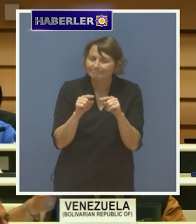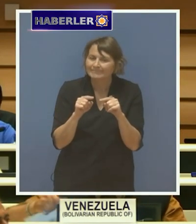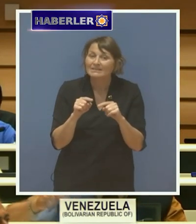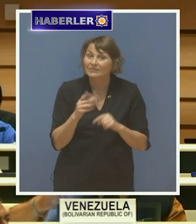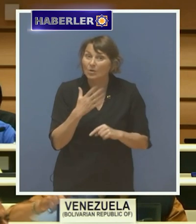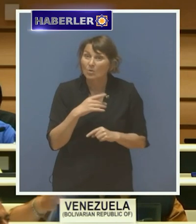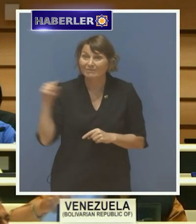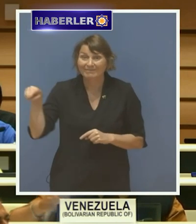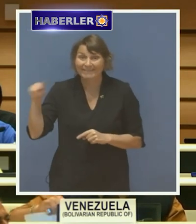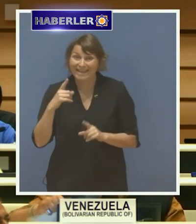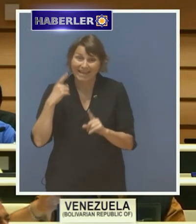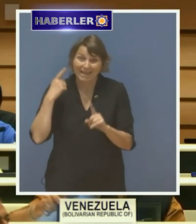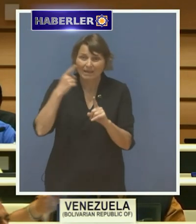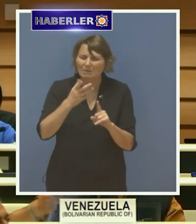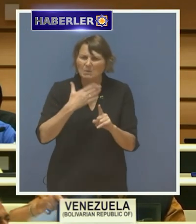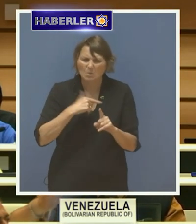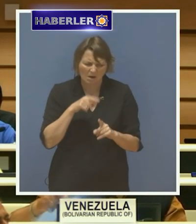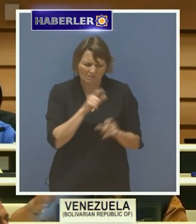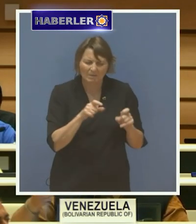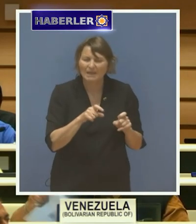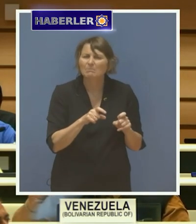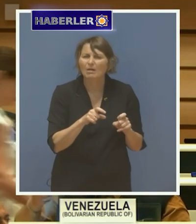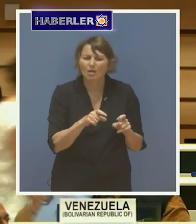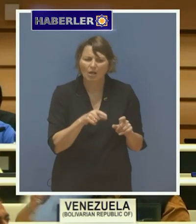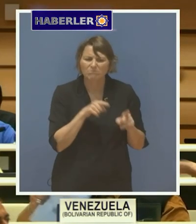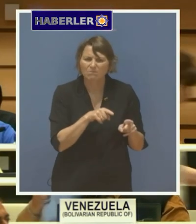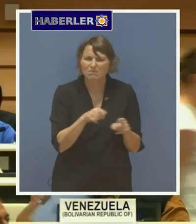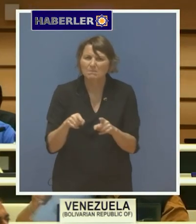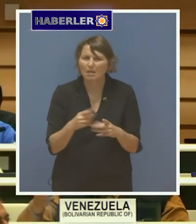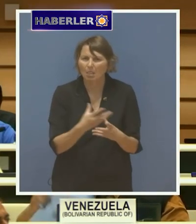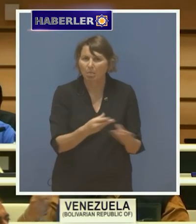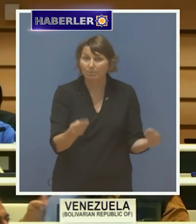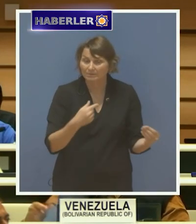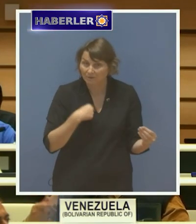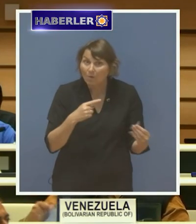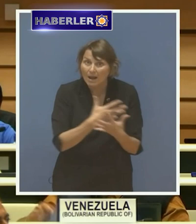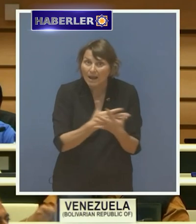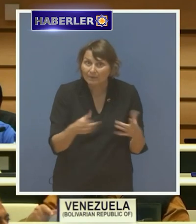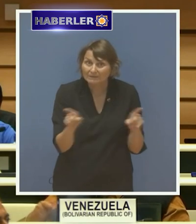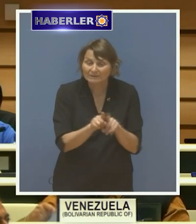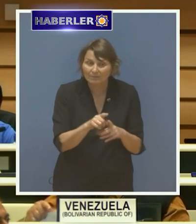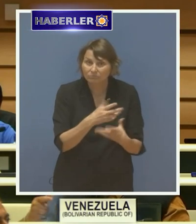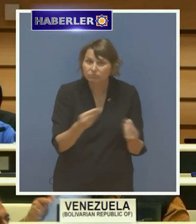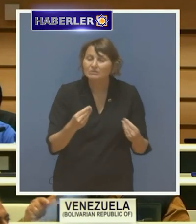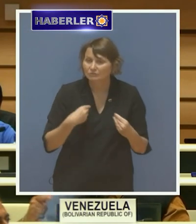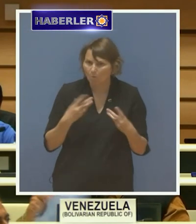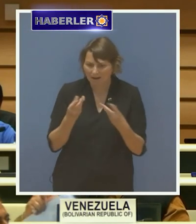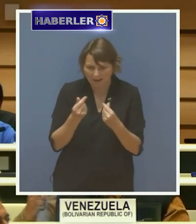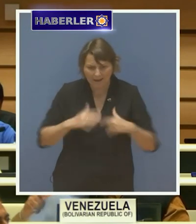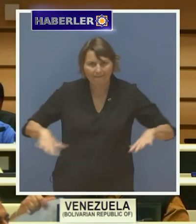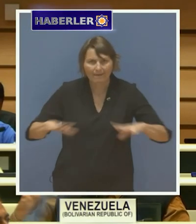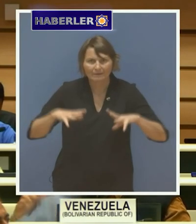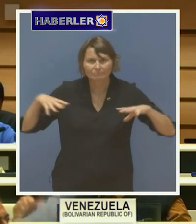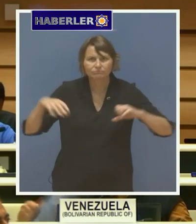değişim aracı olarak yerli halkların seferber edilmesinden bahseder. Bu bağlamda uzmanlık